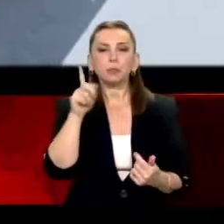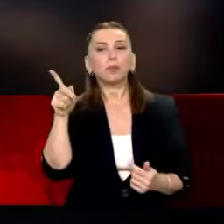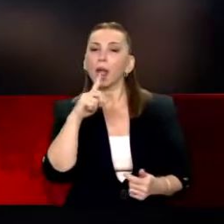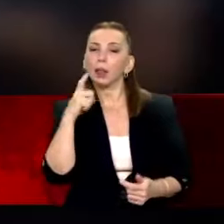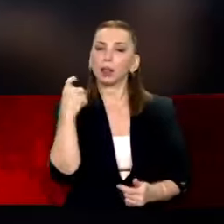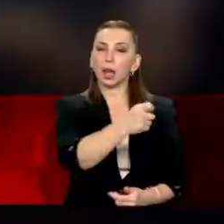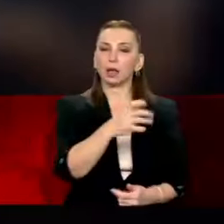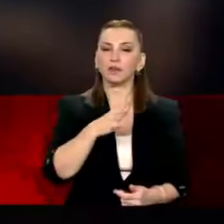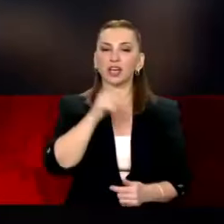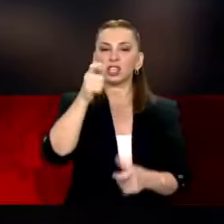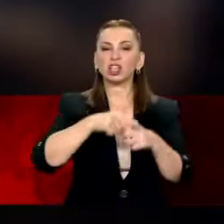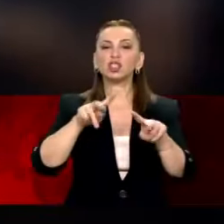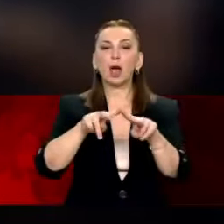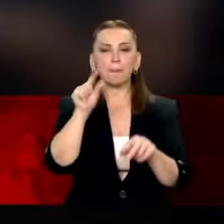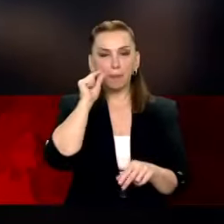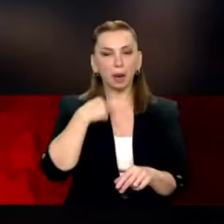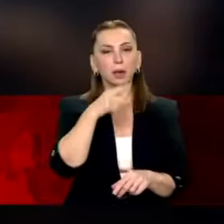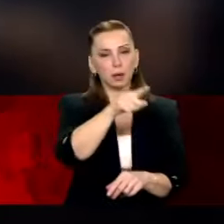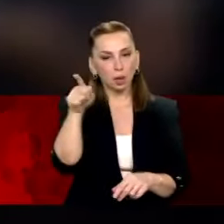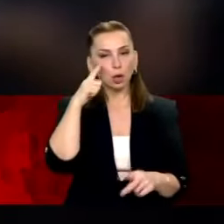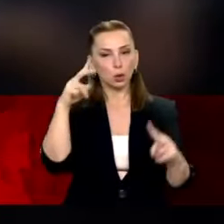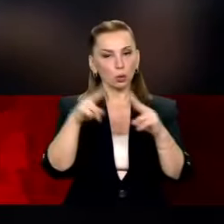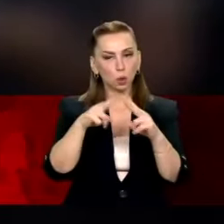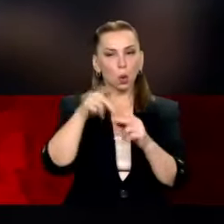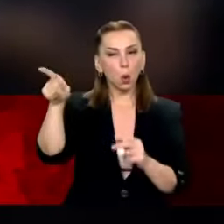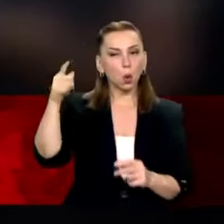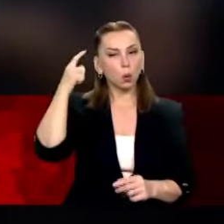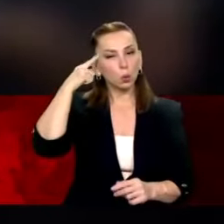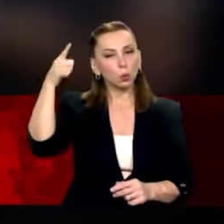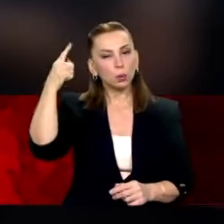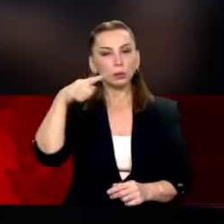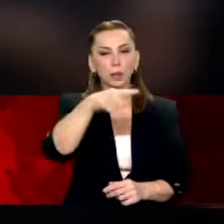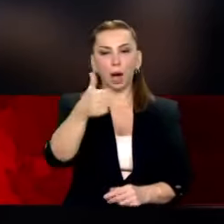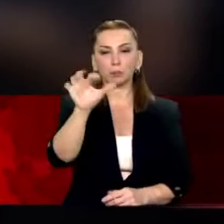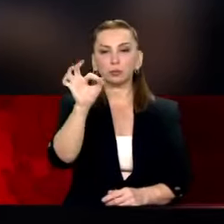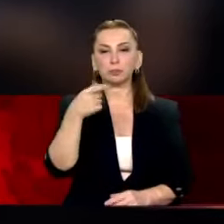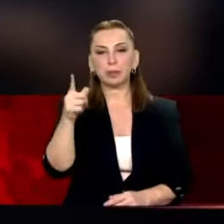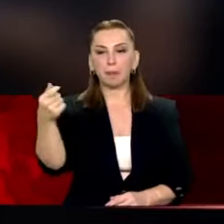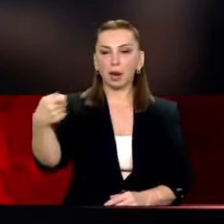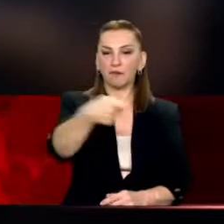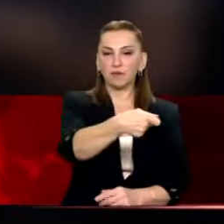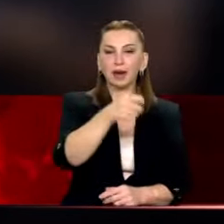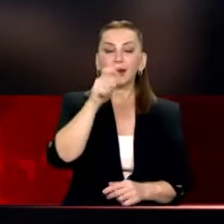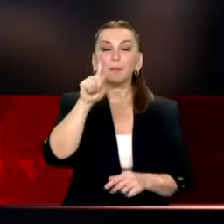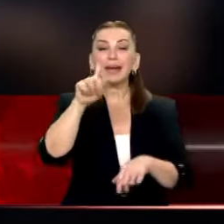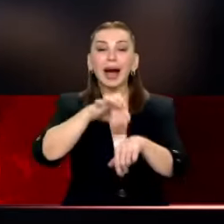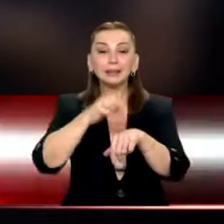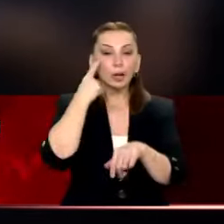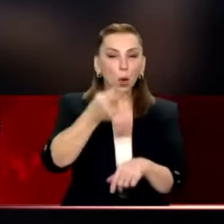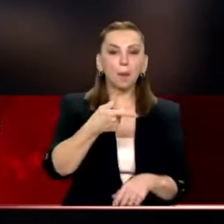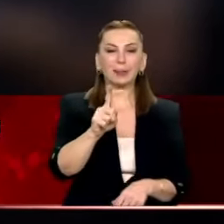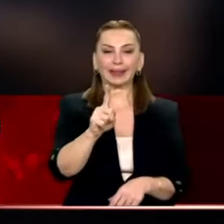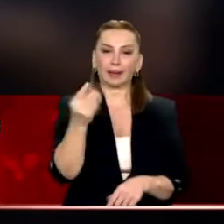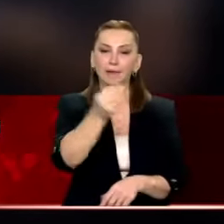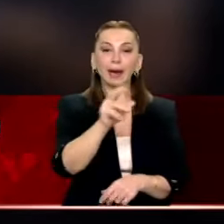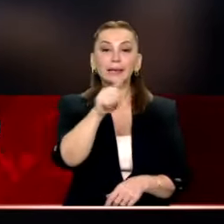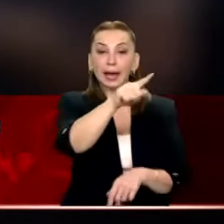götürdü Cem beyle görüştü ceğim seni onun aklından şöyle bir şey geçiyor sana direkt 60.000 verelim vaka başı 1.000 T ver di